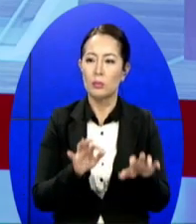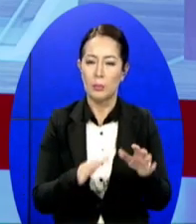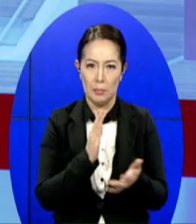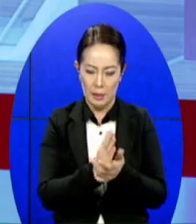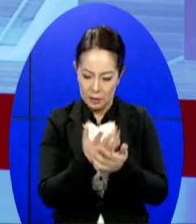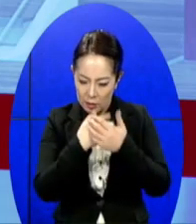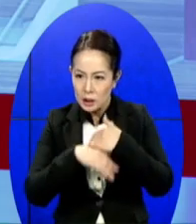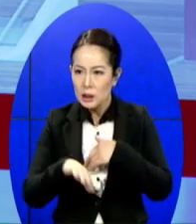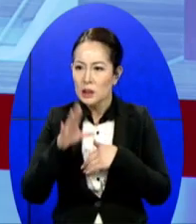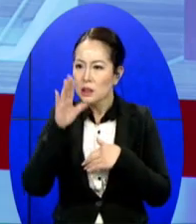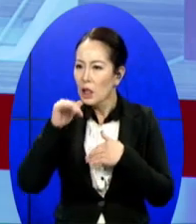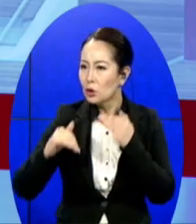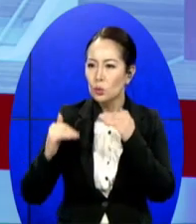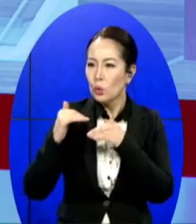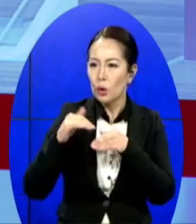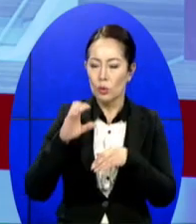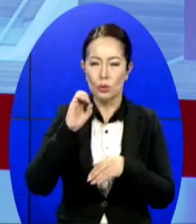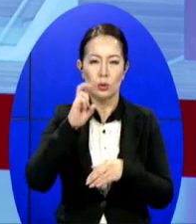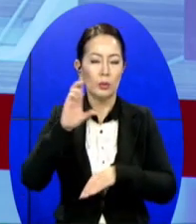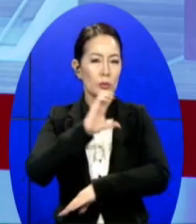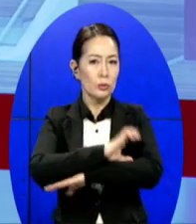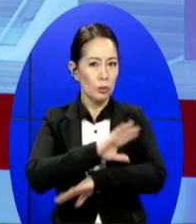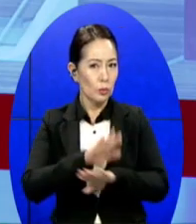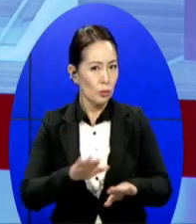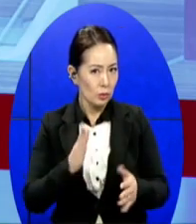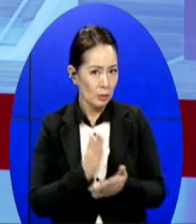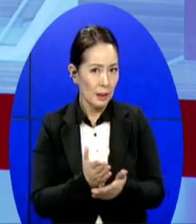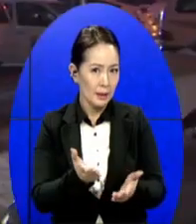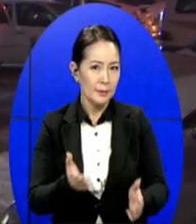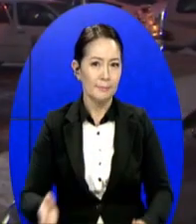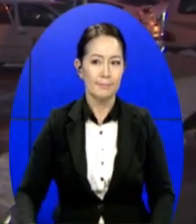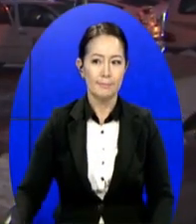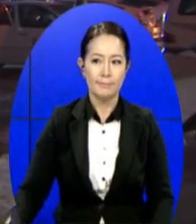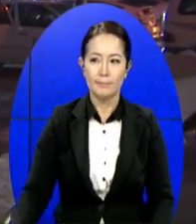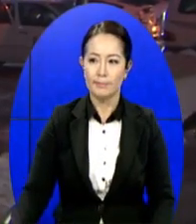хүрээгүй ерөнхий уурсгын сургуулийн сурагчид байсан юм.